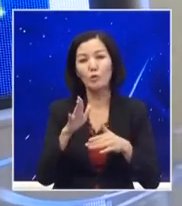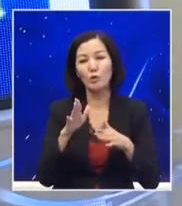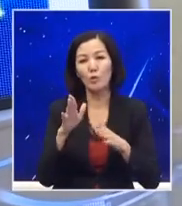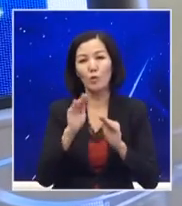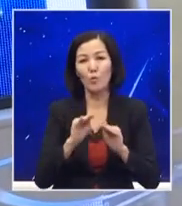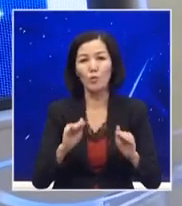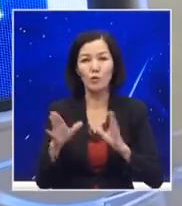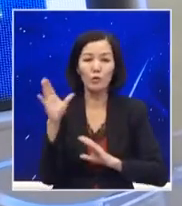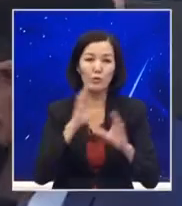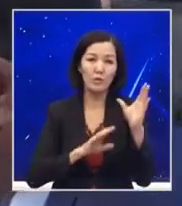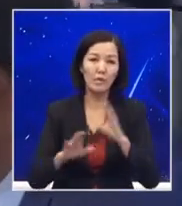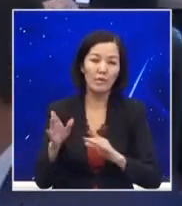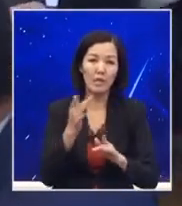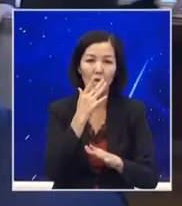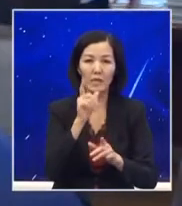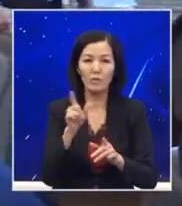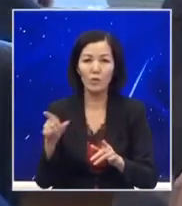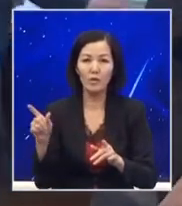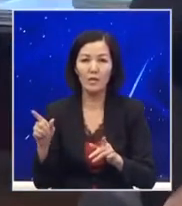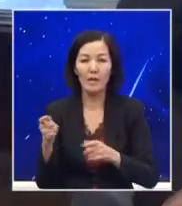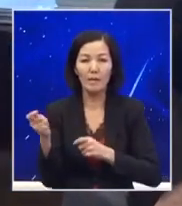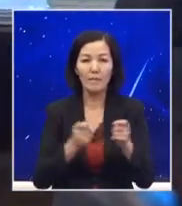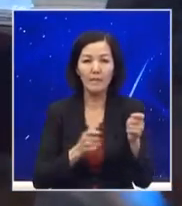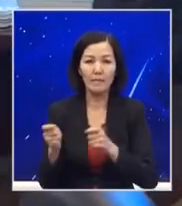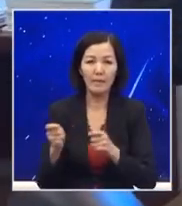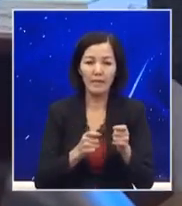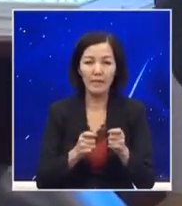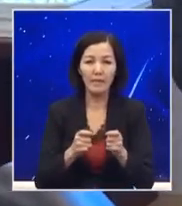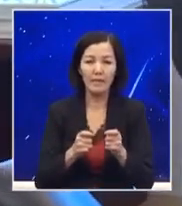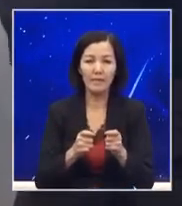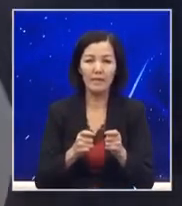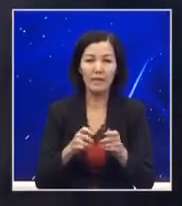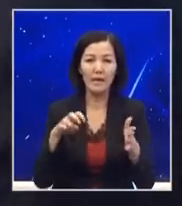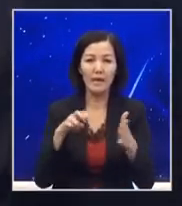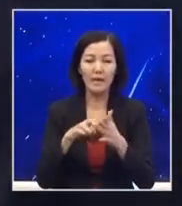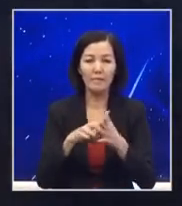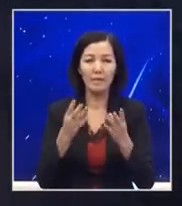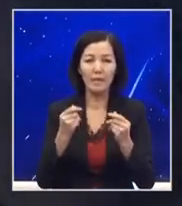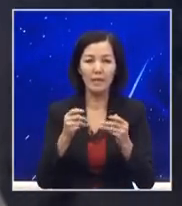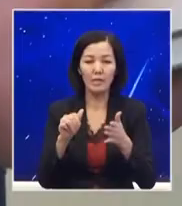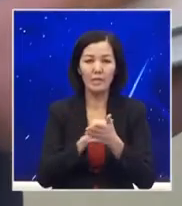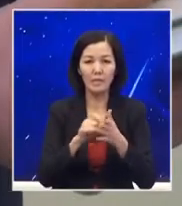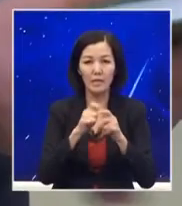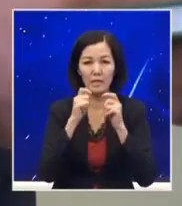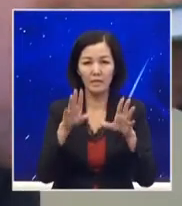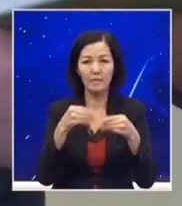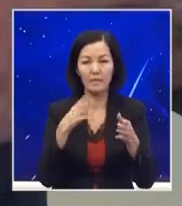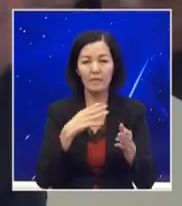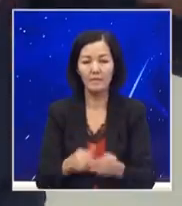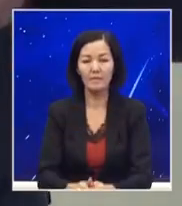оқушылар, студенттер мен өзге этнос өкілдері басқарма тарапынан арнайы диплом мен ақшалай сыйлыққа ие болды.